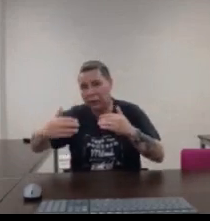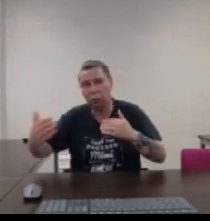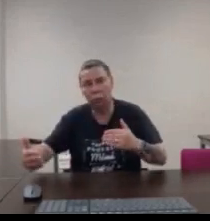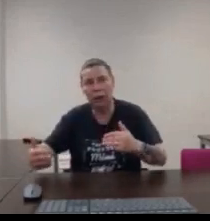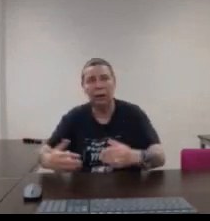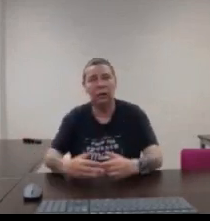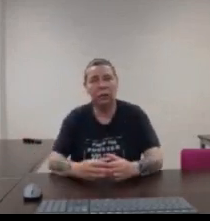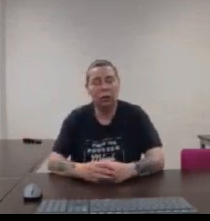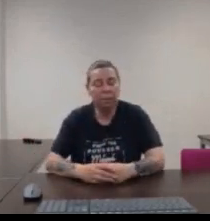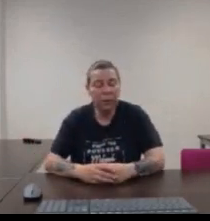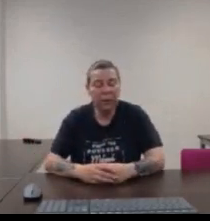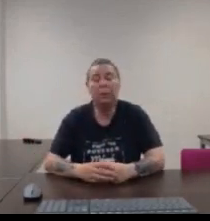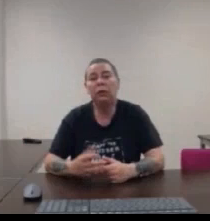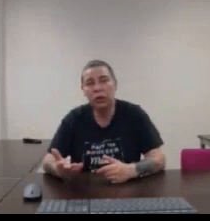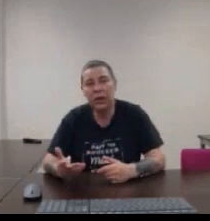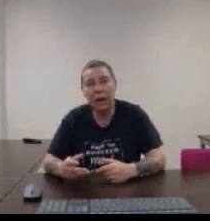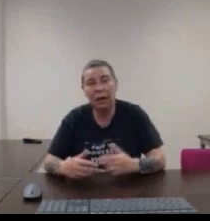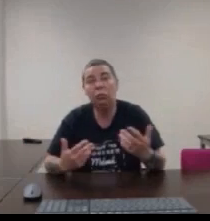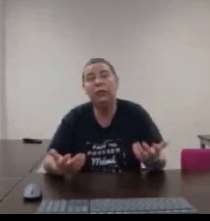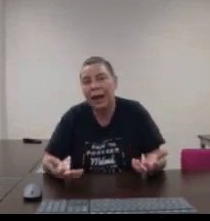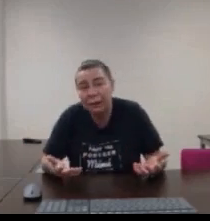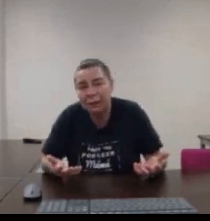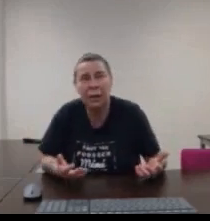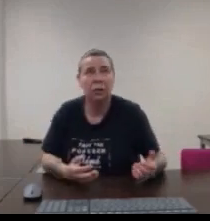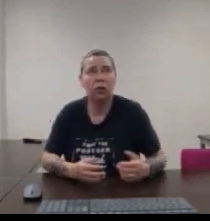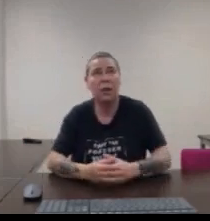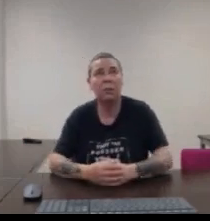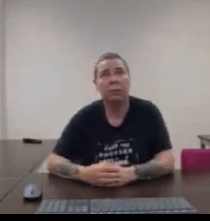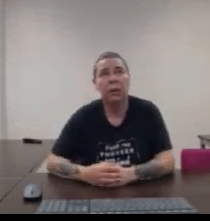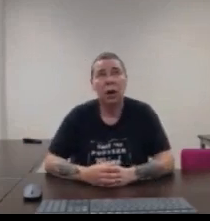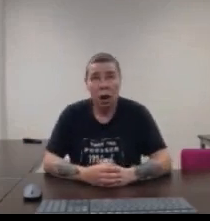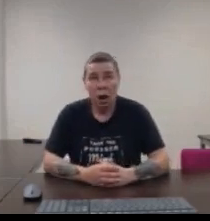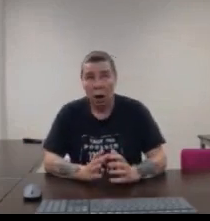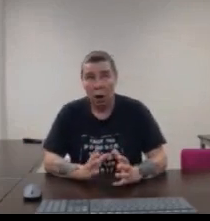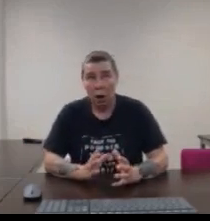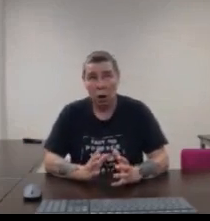a accentué cette pathologie-là, et du coup, ça l'a révélée dans le même temps.